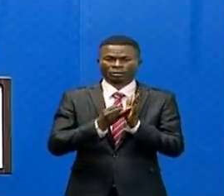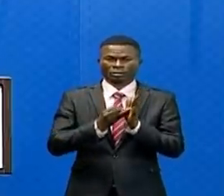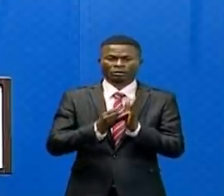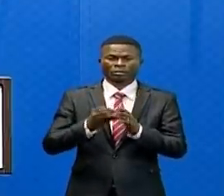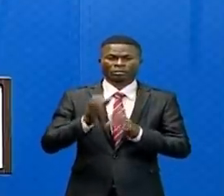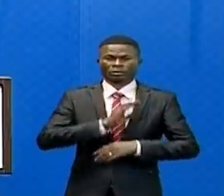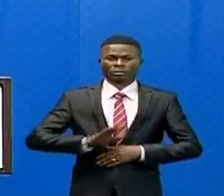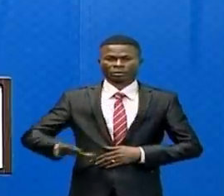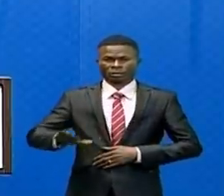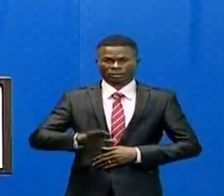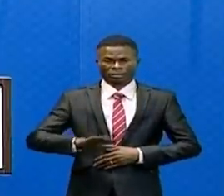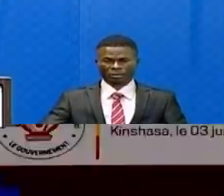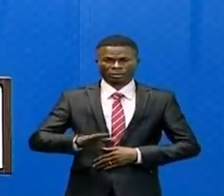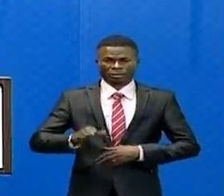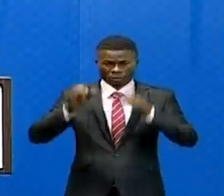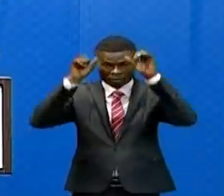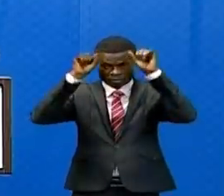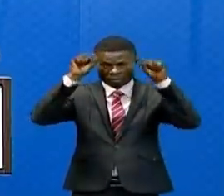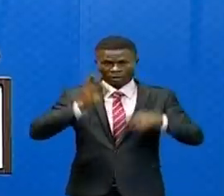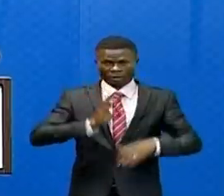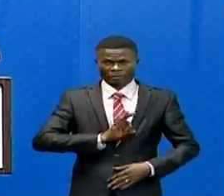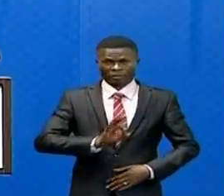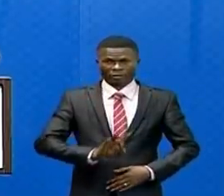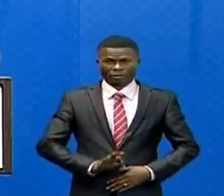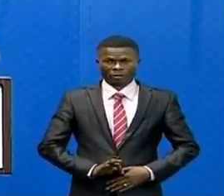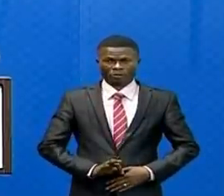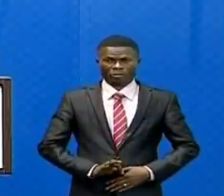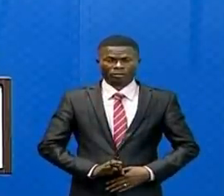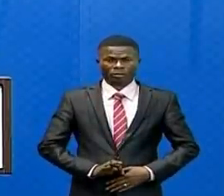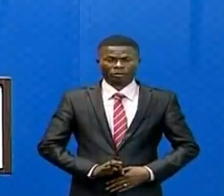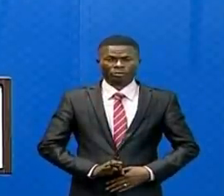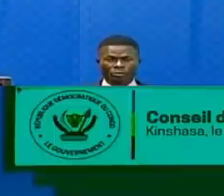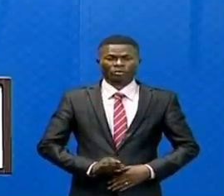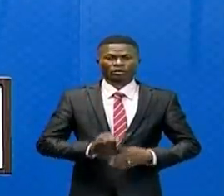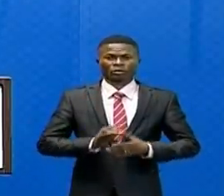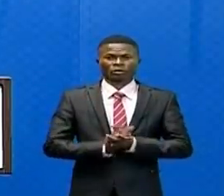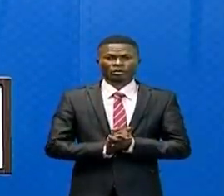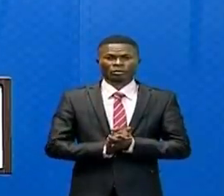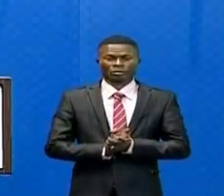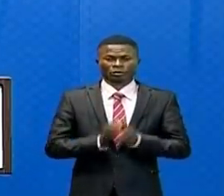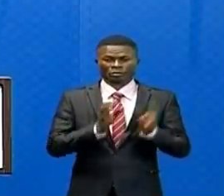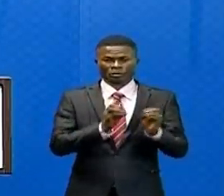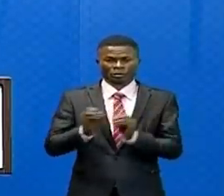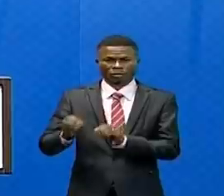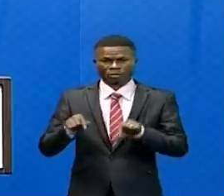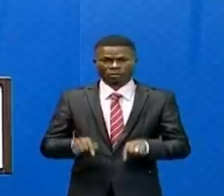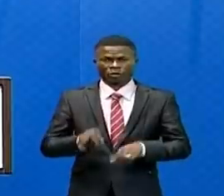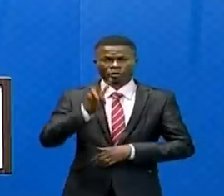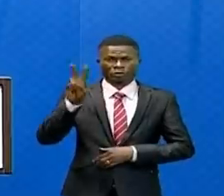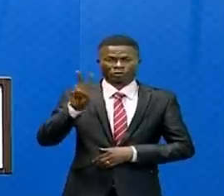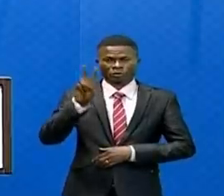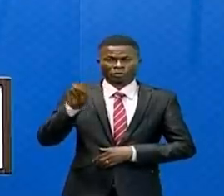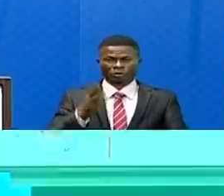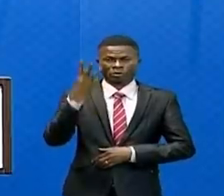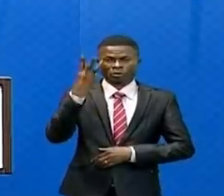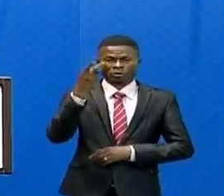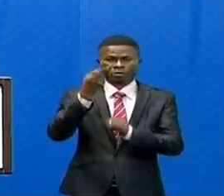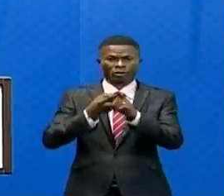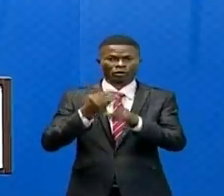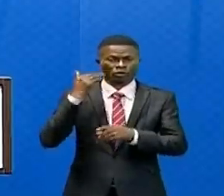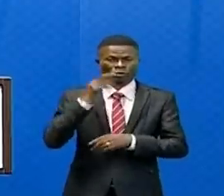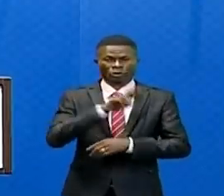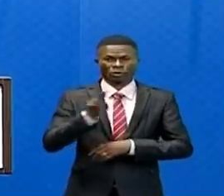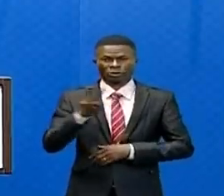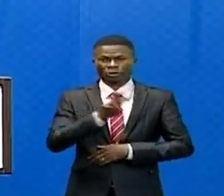l'État, Félix-Antoine Tshisekedi Tshilombo, a présidé ce vendredi 3 juin 2022